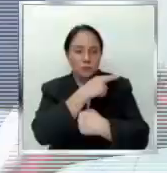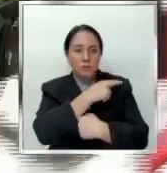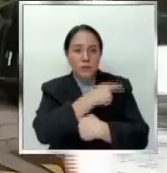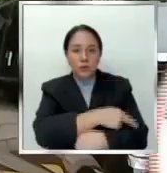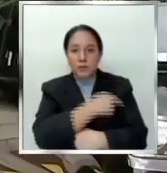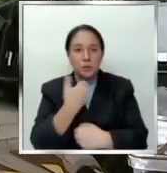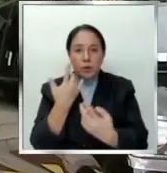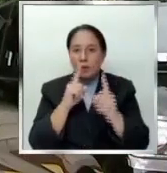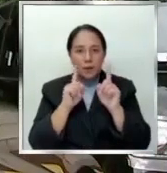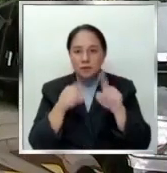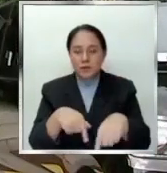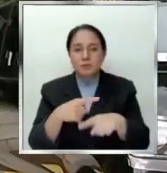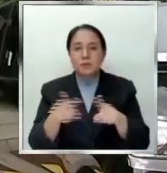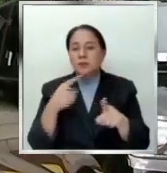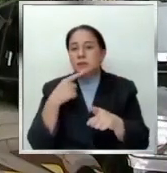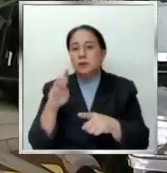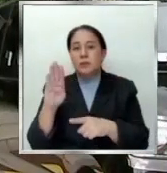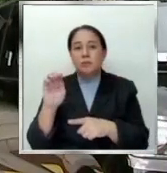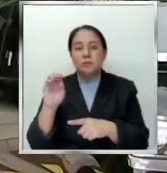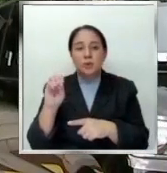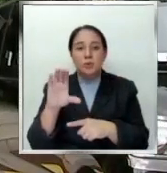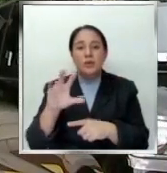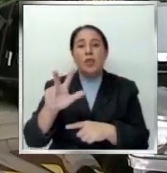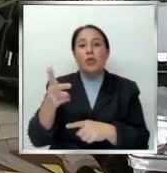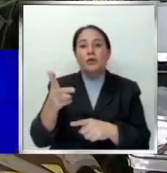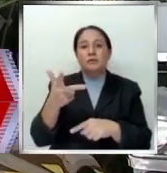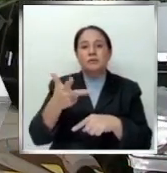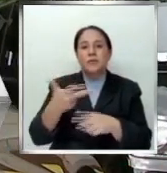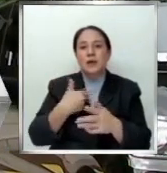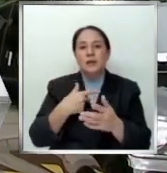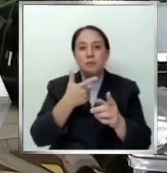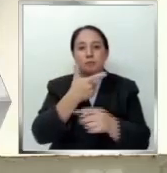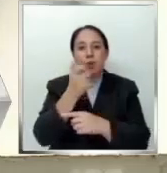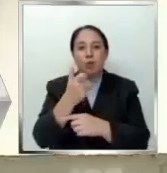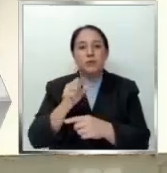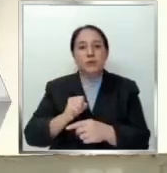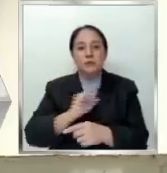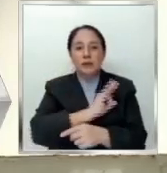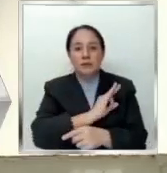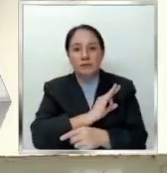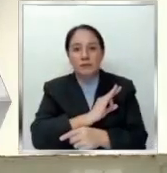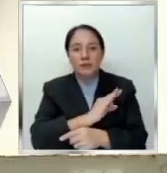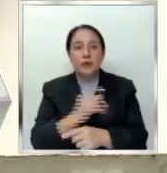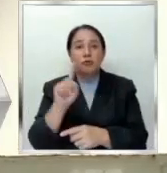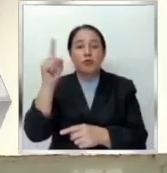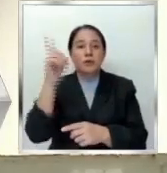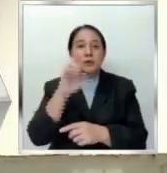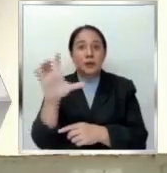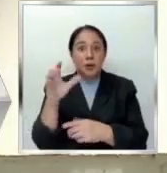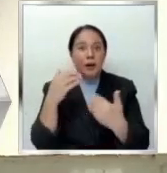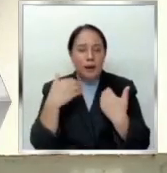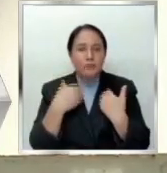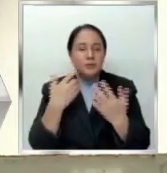pahayag. Pero ayon sa Bureau of Customs, ikatlong insidente na ito ng pamamaril ng kanilang mga empleyado. Una ay noong Desyembre, nakaligtas naman